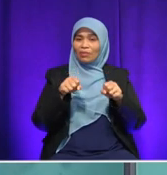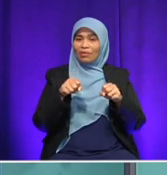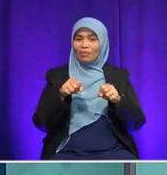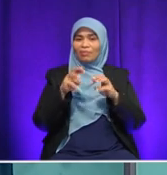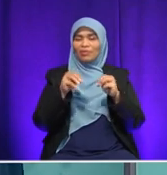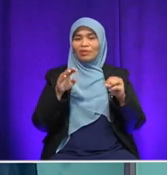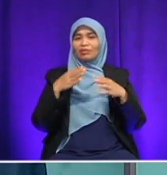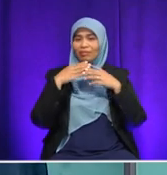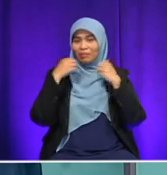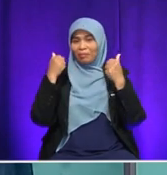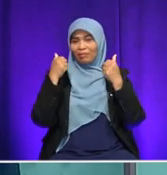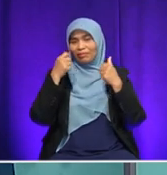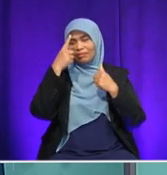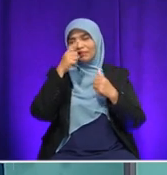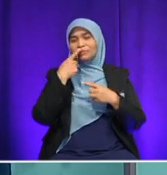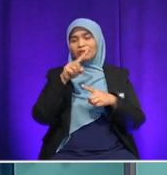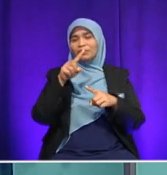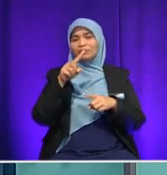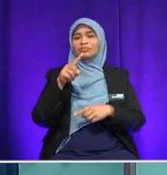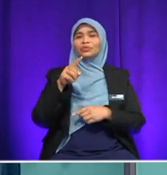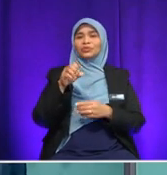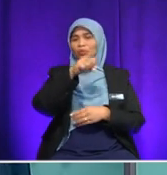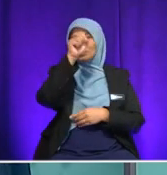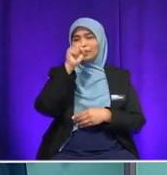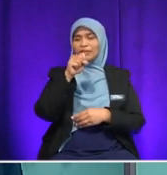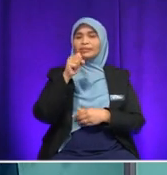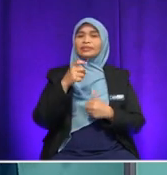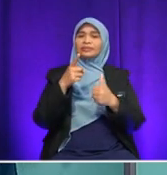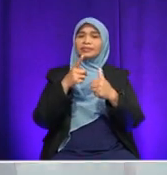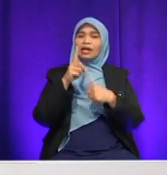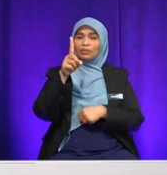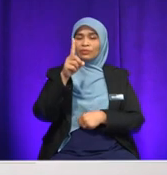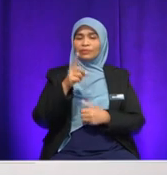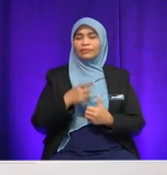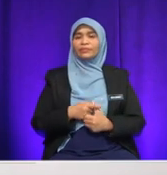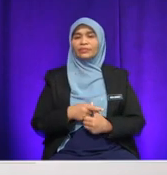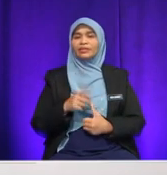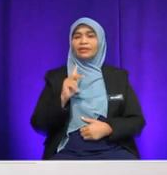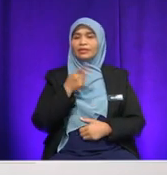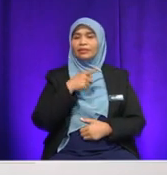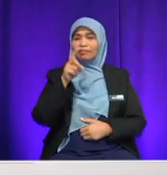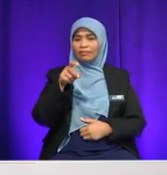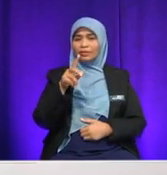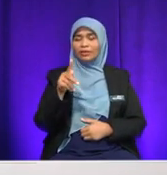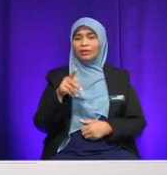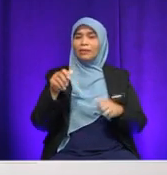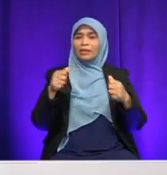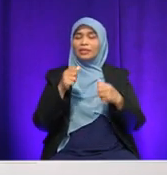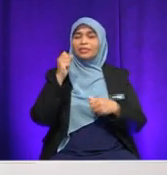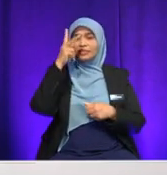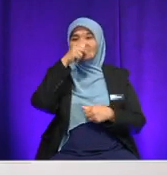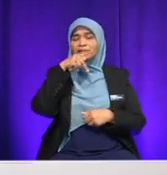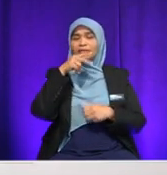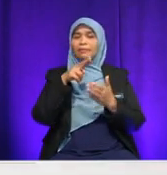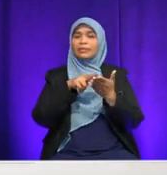ni untuk menjawab soalan satu. Kita haruslah mengamalkan sikap rendah diri yang membawa